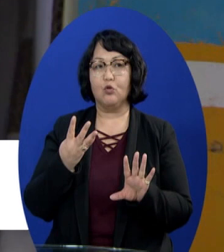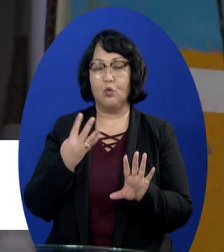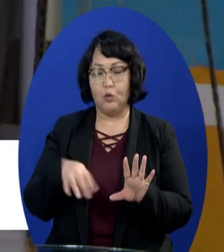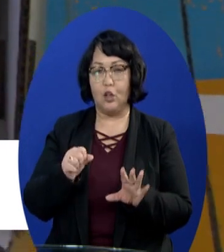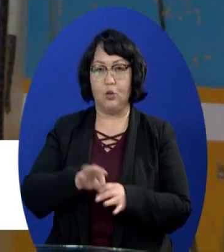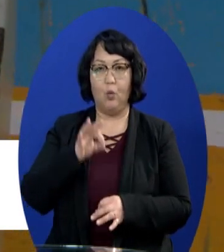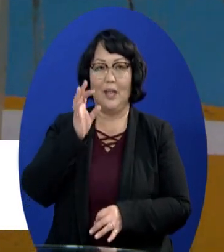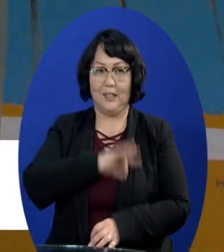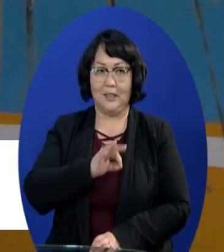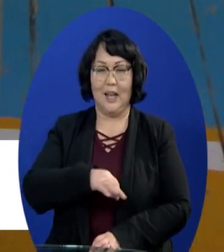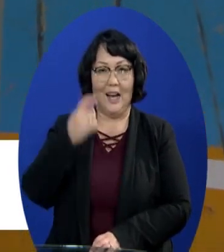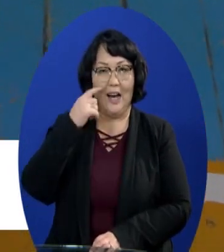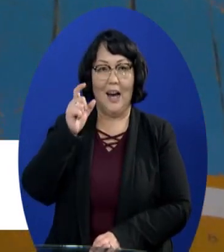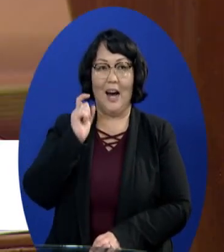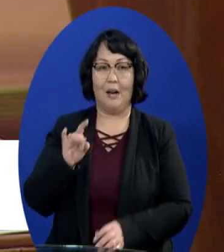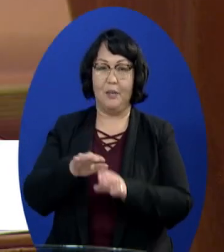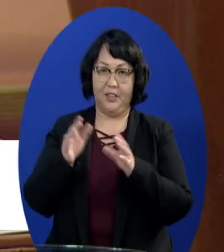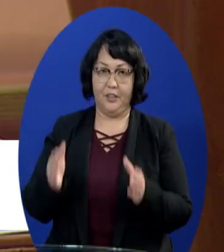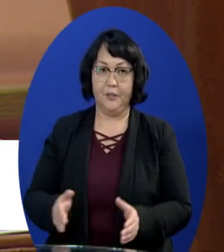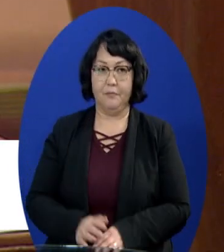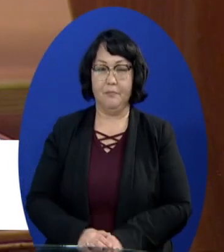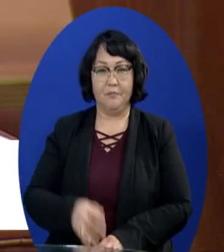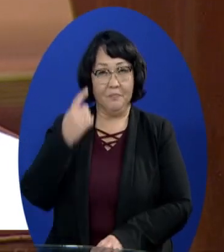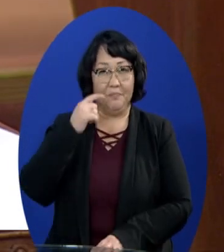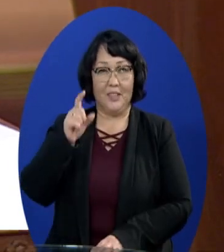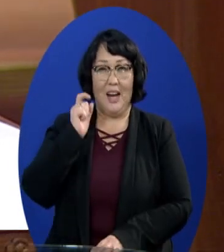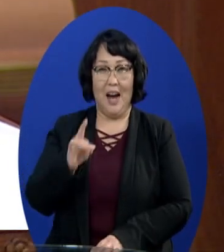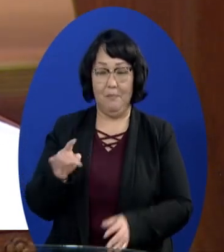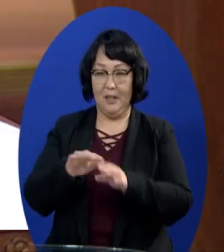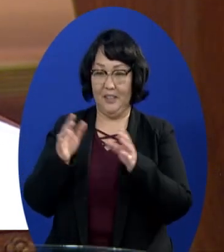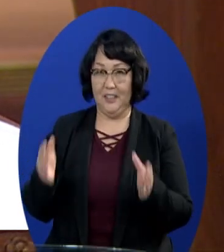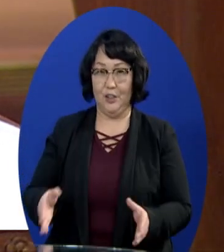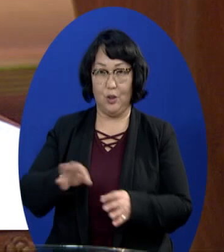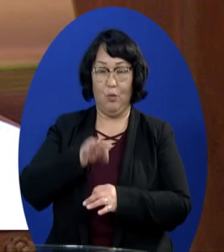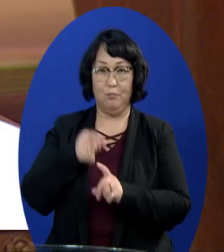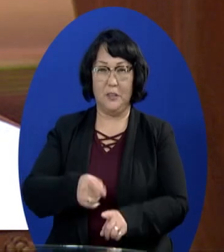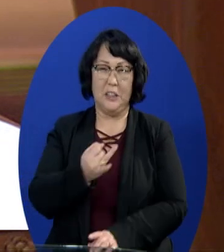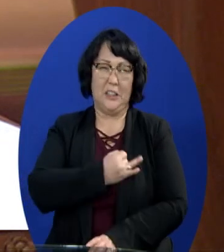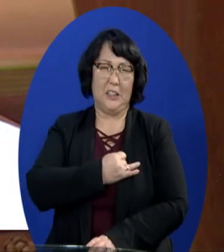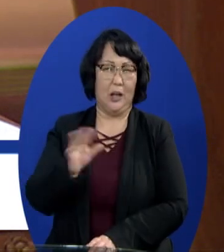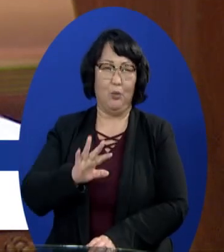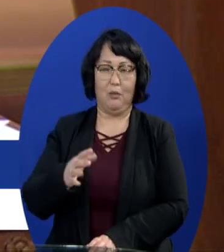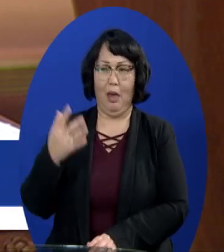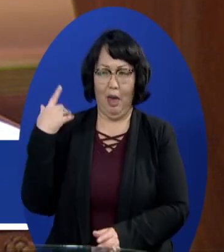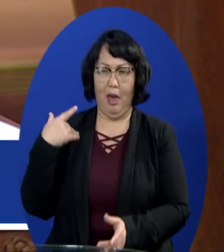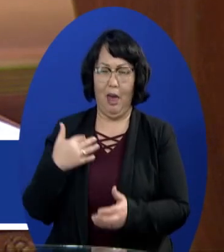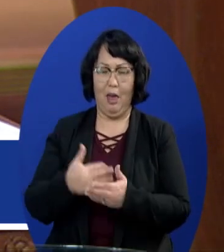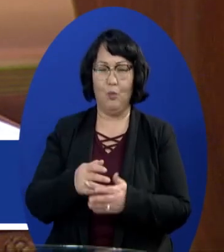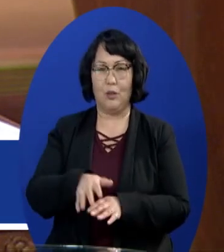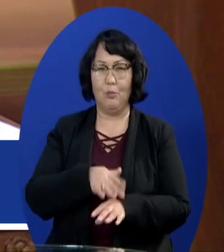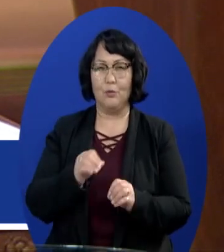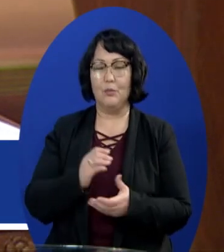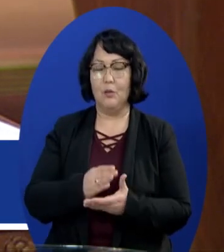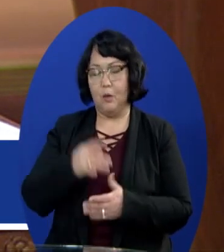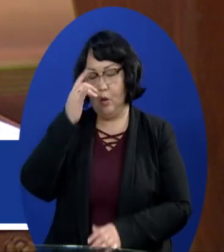ашигласан олонний хилдгээр хар машин юм. Би энэ хар машинд чи итгэхээ бодож байгаа. Одоо ерөөсөө Монгол улсын янз